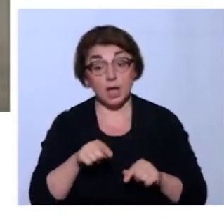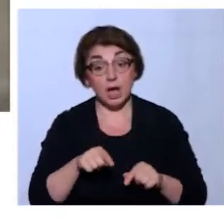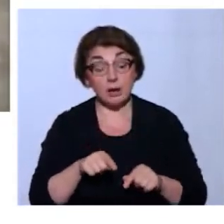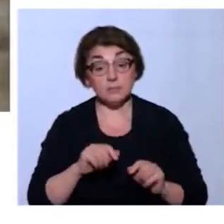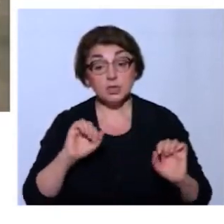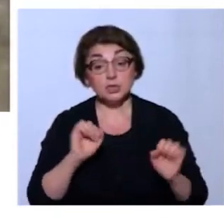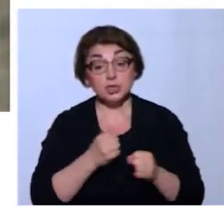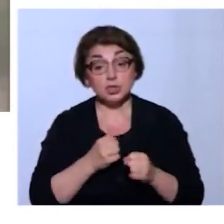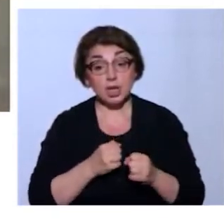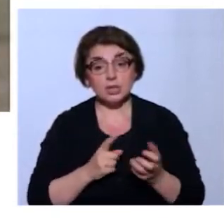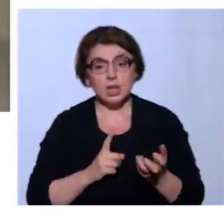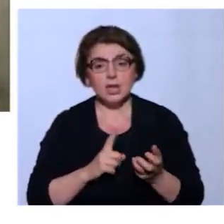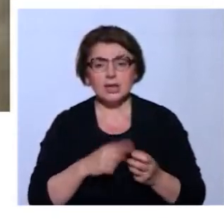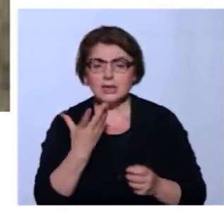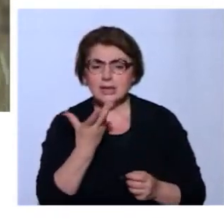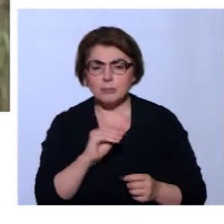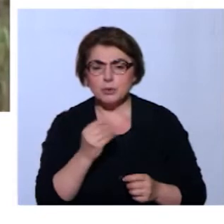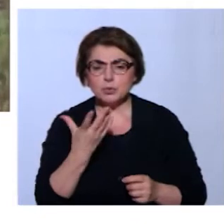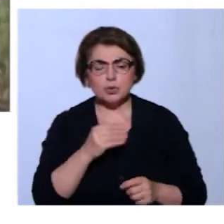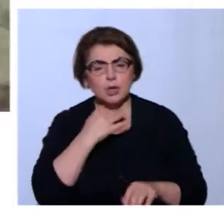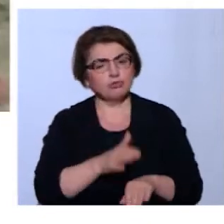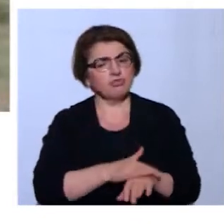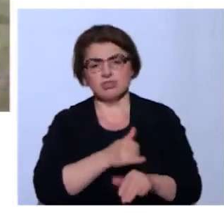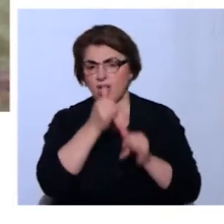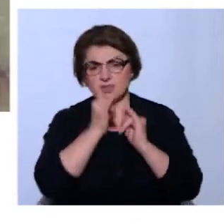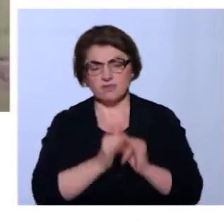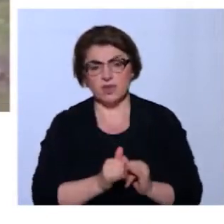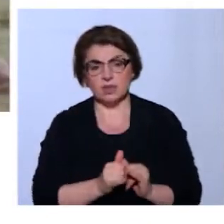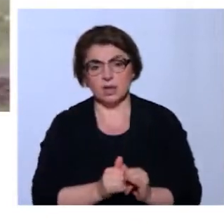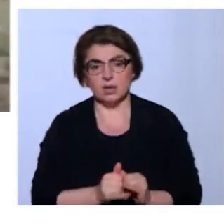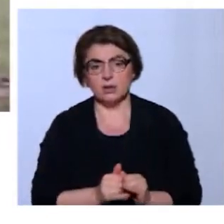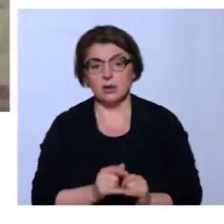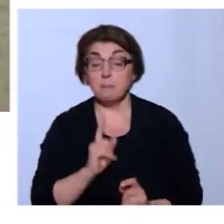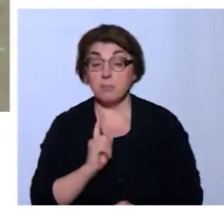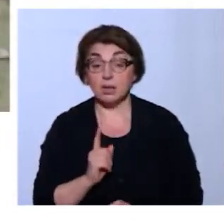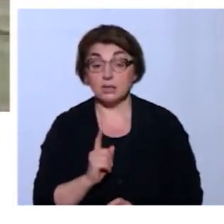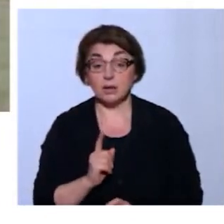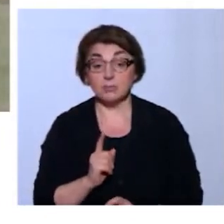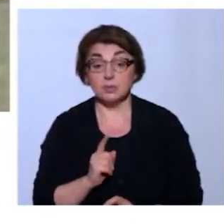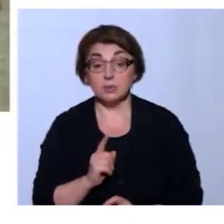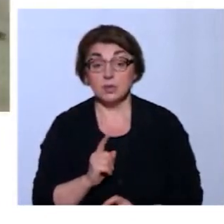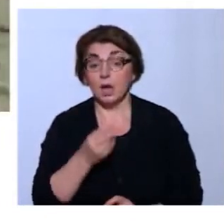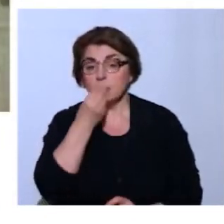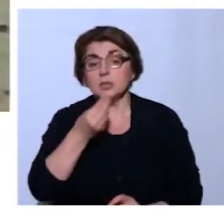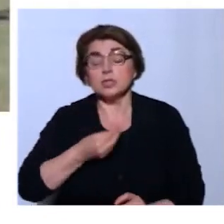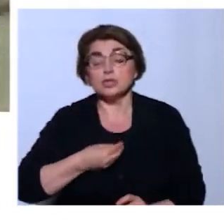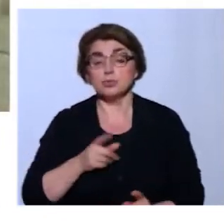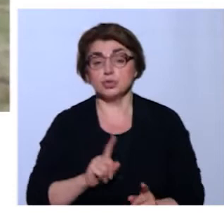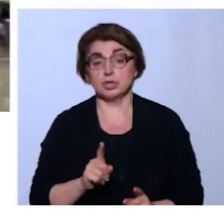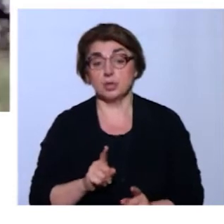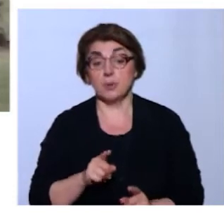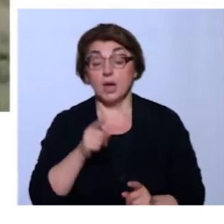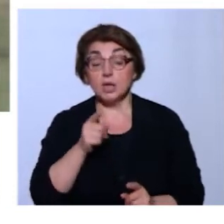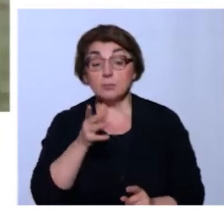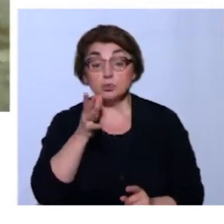მხოლოდ რამდენიმე წუთი შეუძლია განავითაროს და დიდხანს ვერ ანვითარებს. მაგრამ აი დისთვის ანვითარებს. იმ